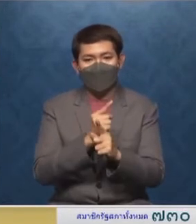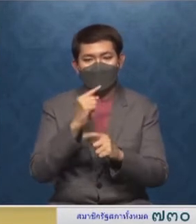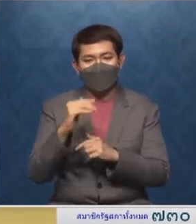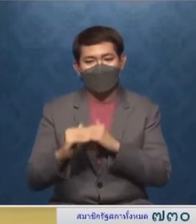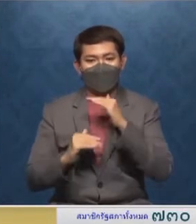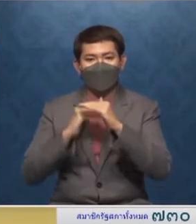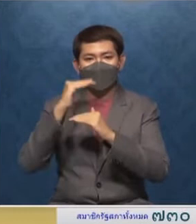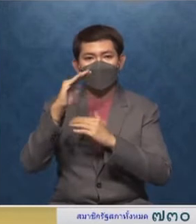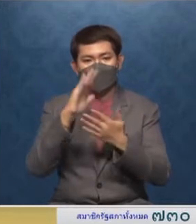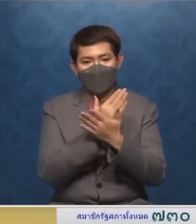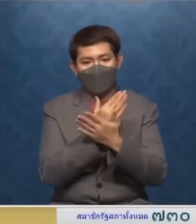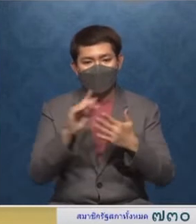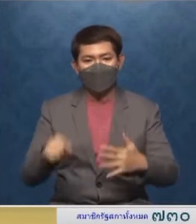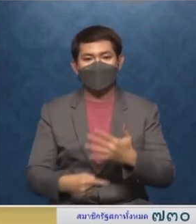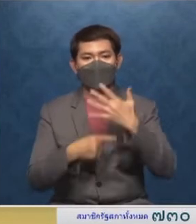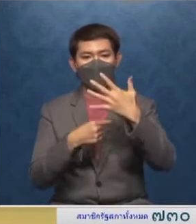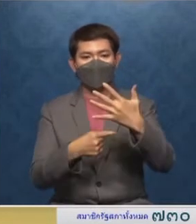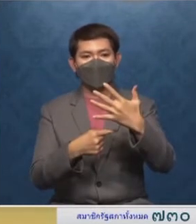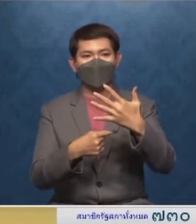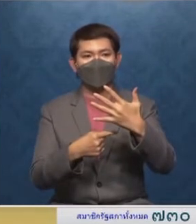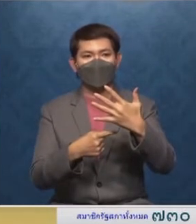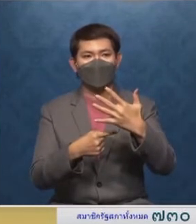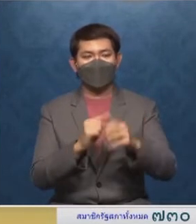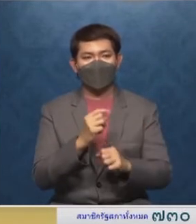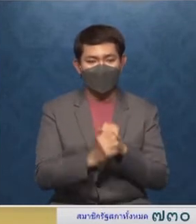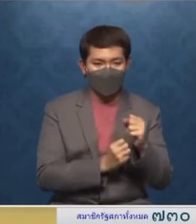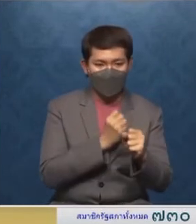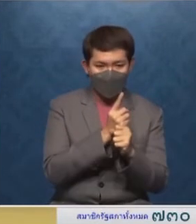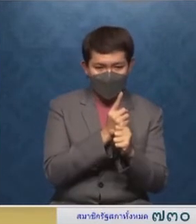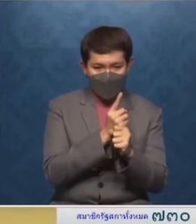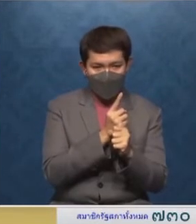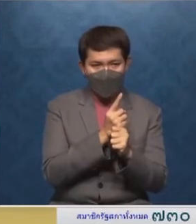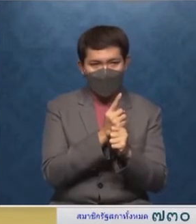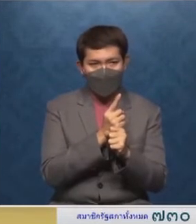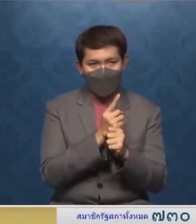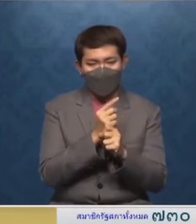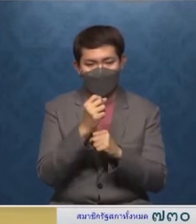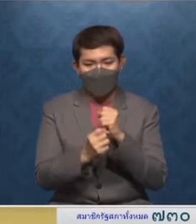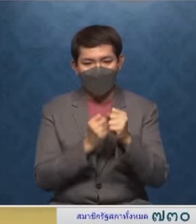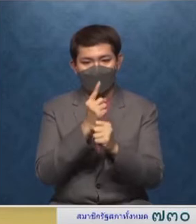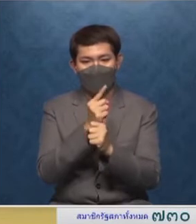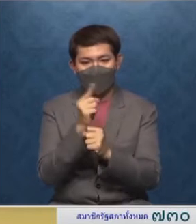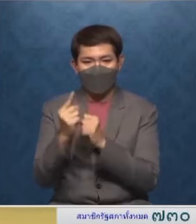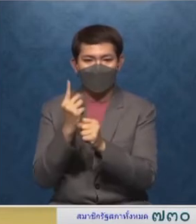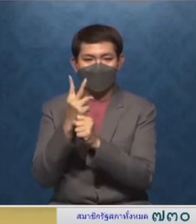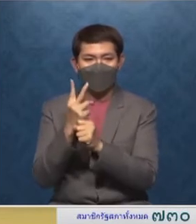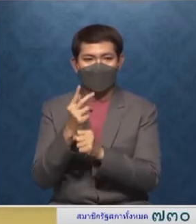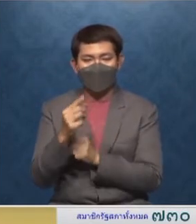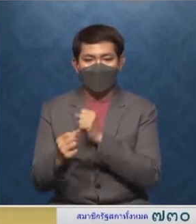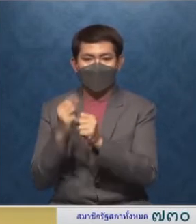เป็น6ช่วงอายุด้วยกันนะครับคือ1ปีช่วง1แล้วก็1ถึง3ปี3ปีถึง6